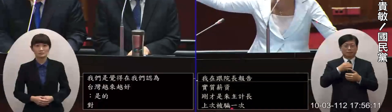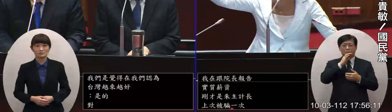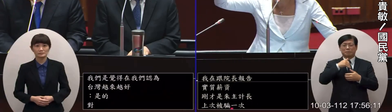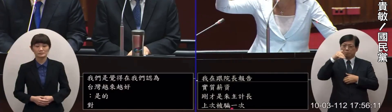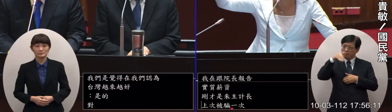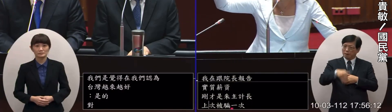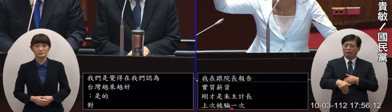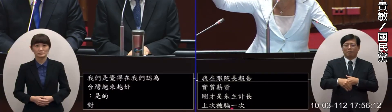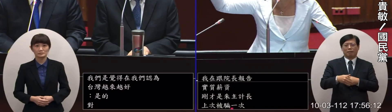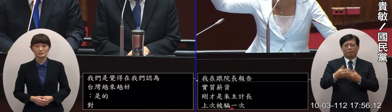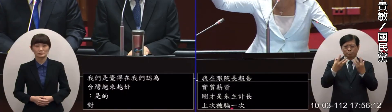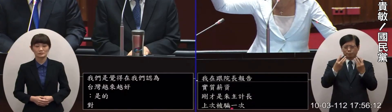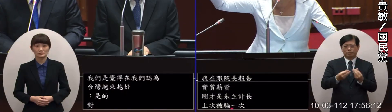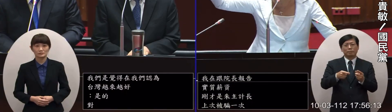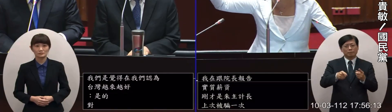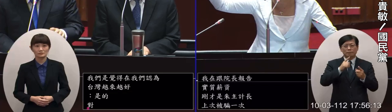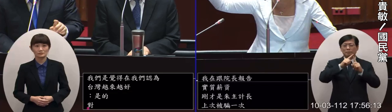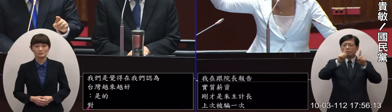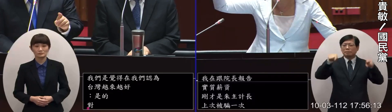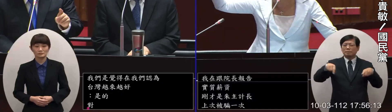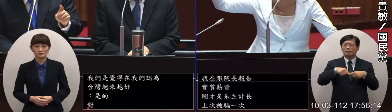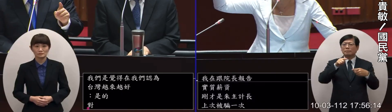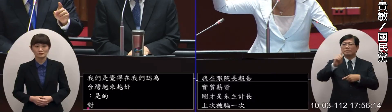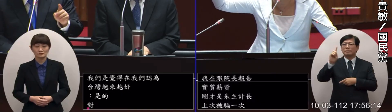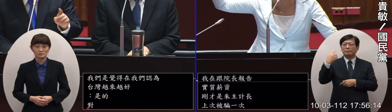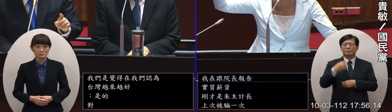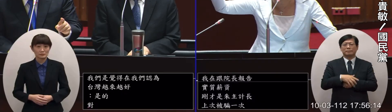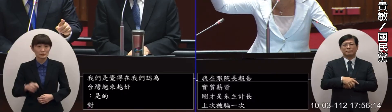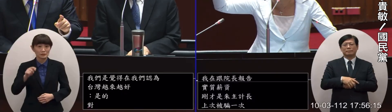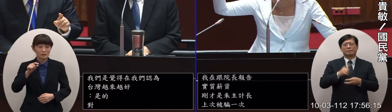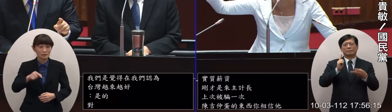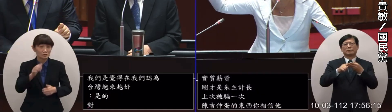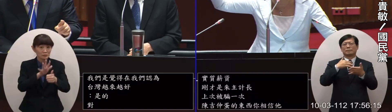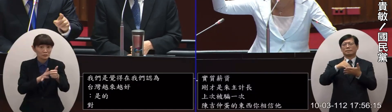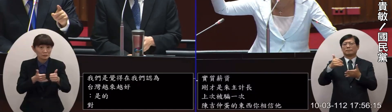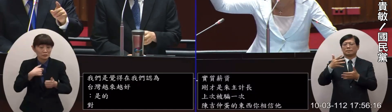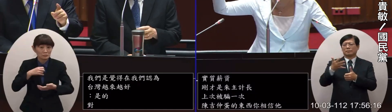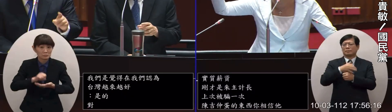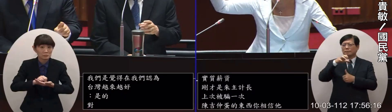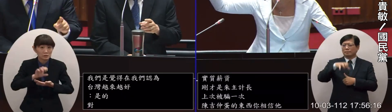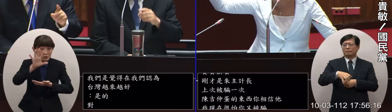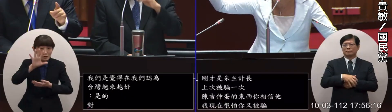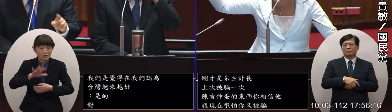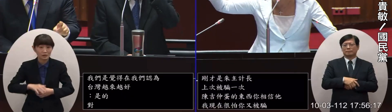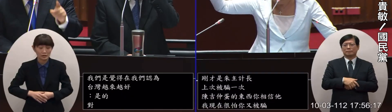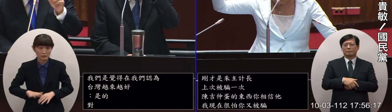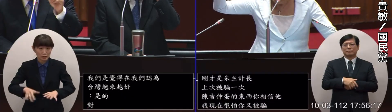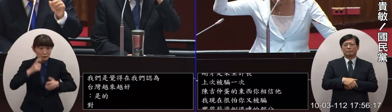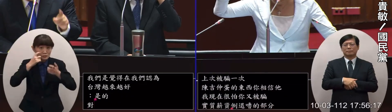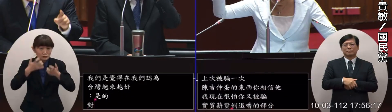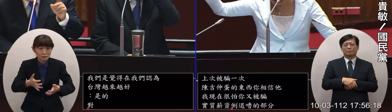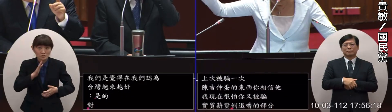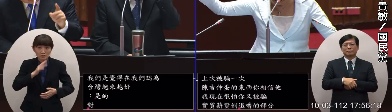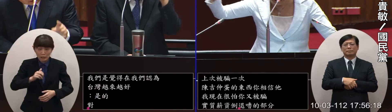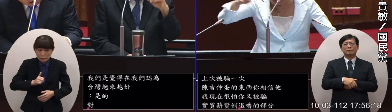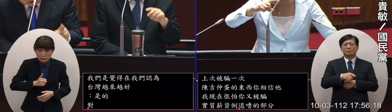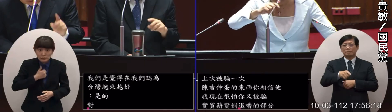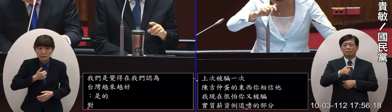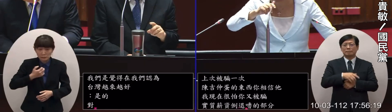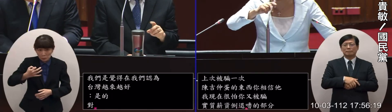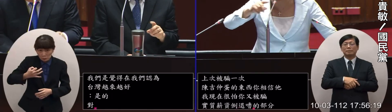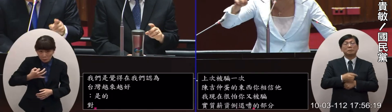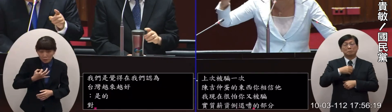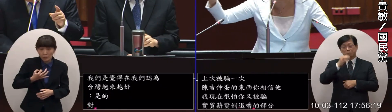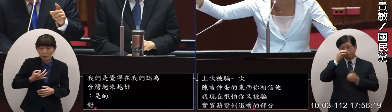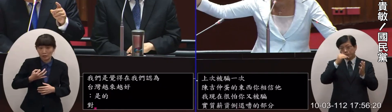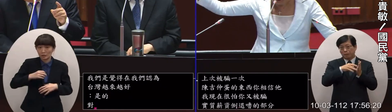的部分，这个单据从哪里来？主计总处的单据。 我们重视的是实质的总薪资。 所以我们